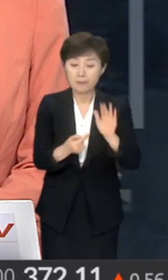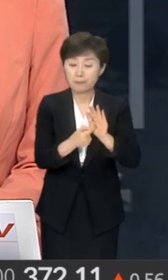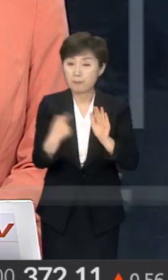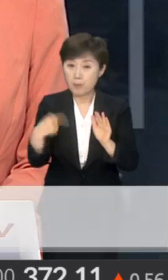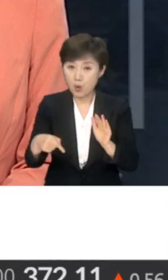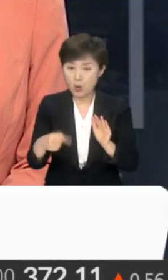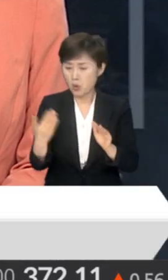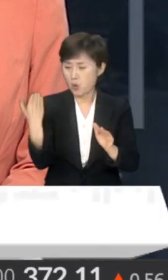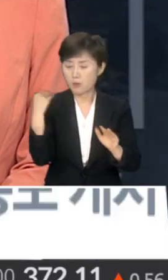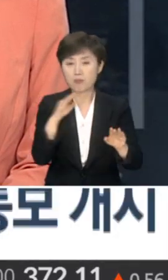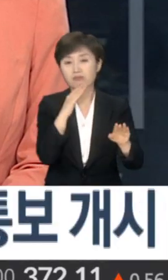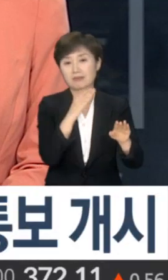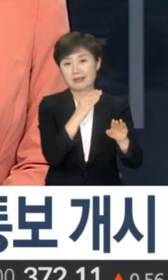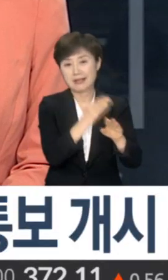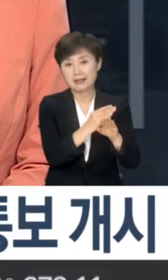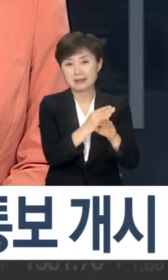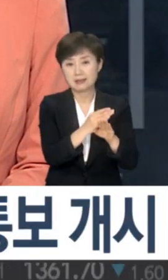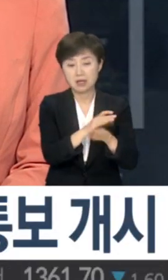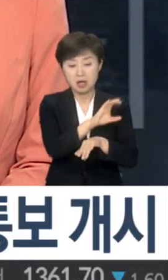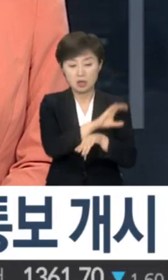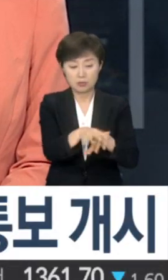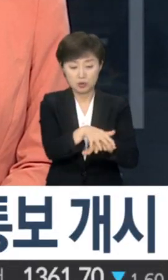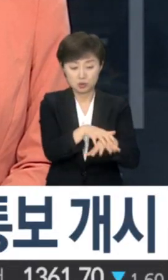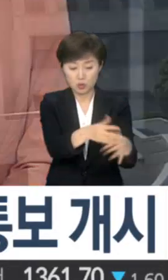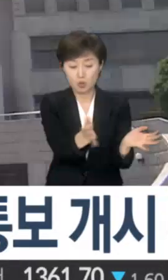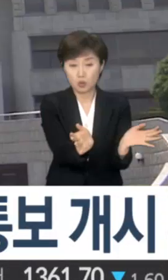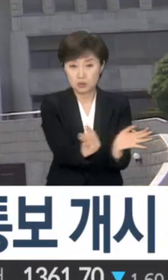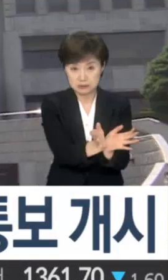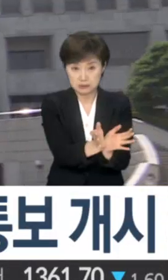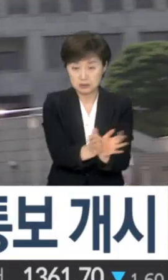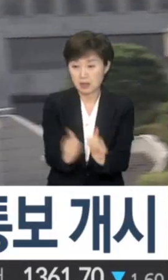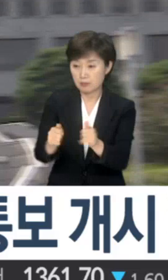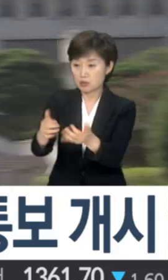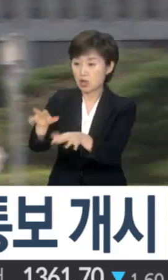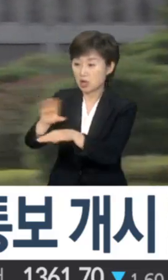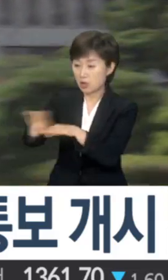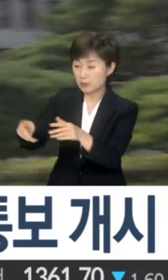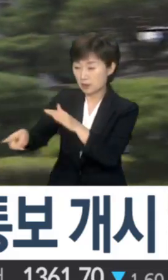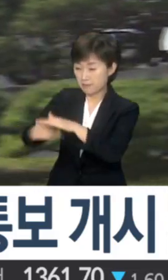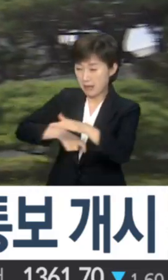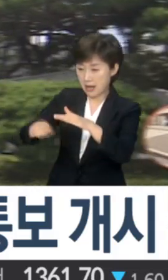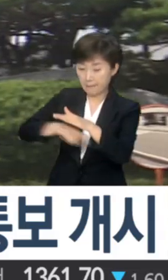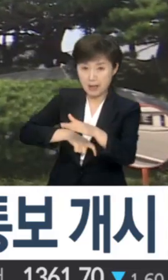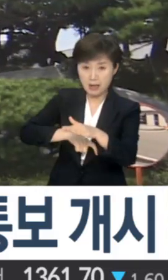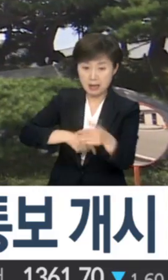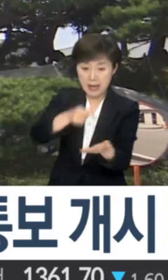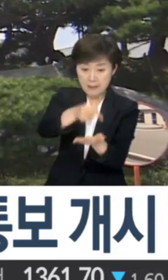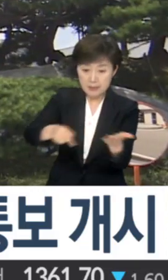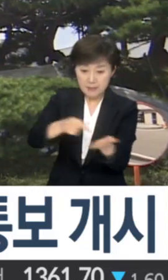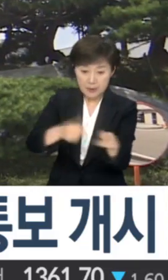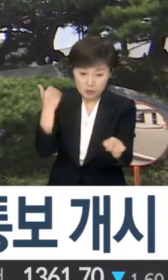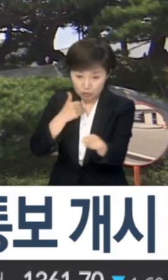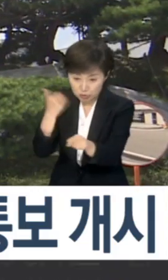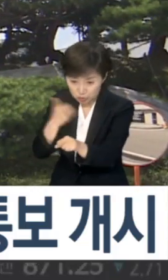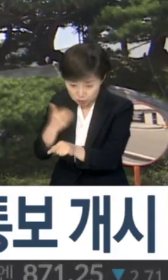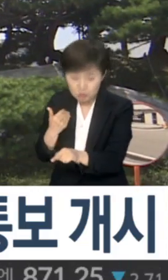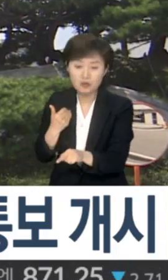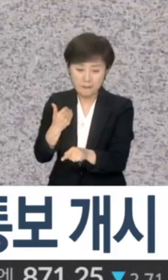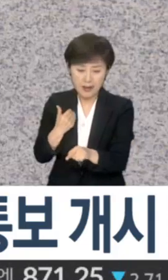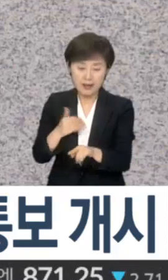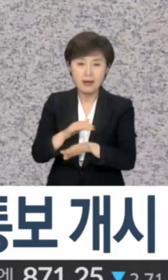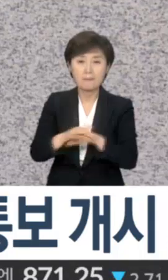네, 법원이 북한 해킹 조직 라자루스의 소행으로 추정되는 사법부 전산망 해킹 사태의 피해자를 특정하고